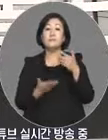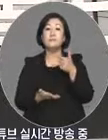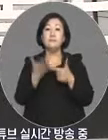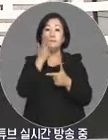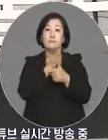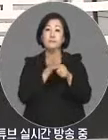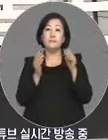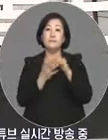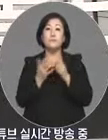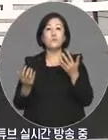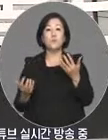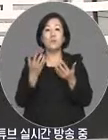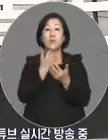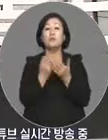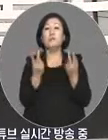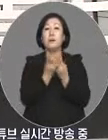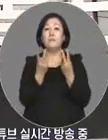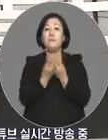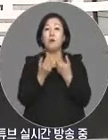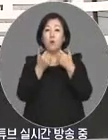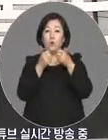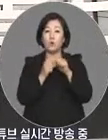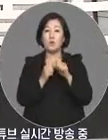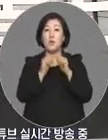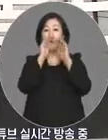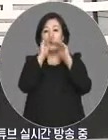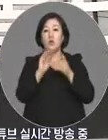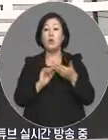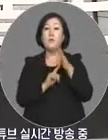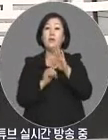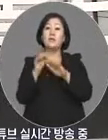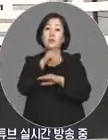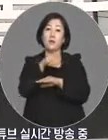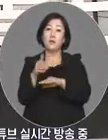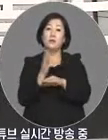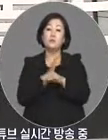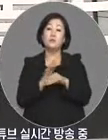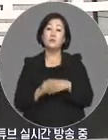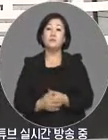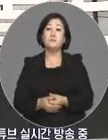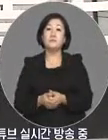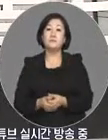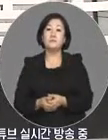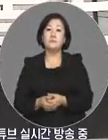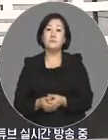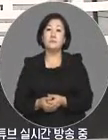정확한 유치 시기 등 구체적인 계획을 밝힐 예정입니다. UBC 뉴스 배대원입니다.